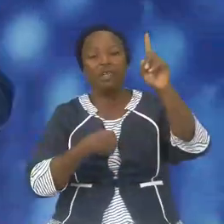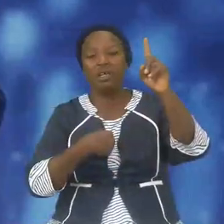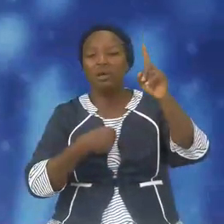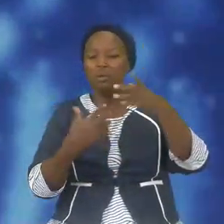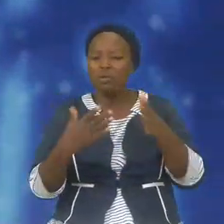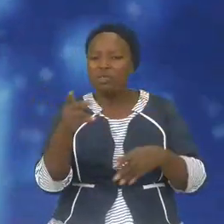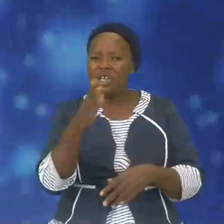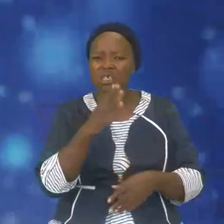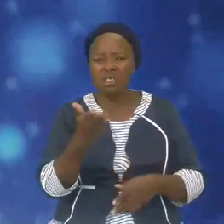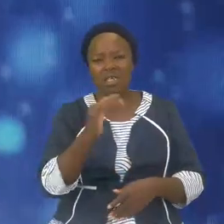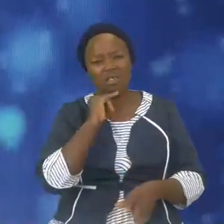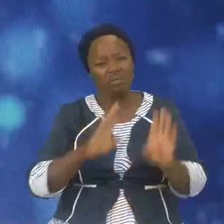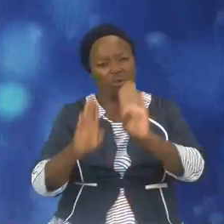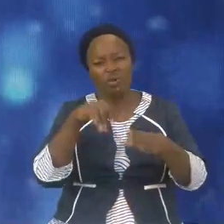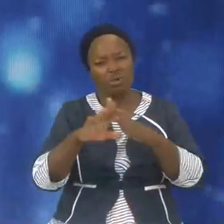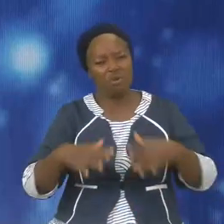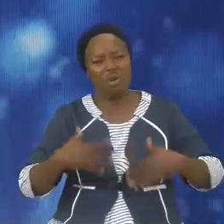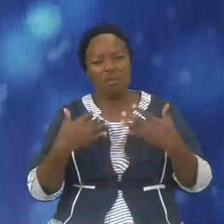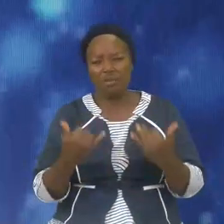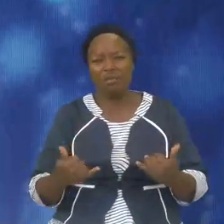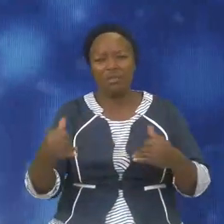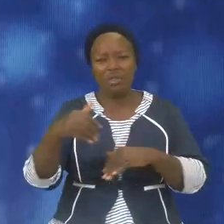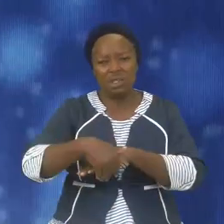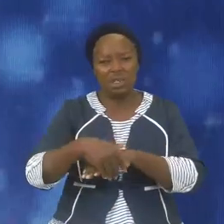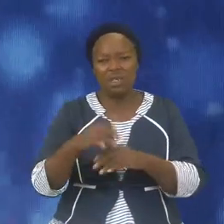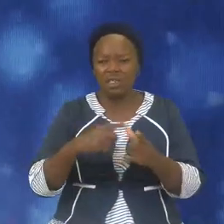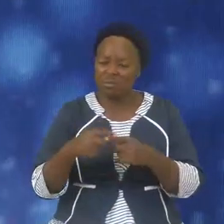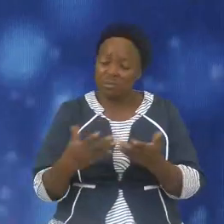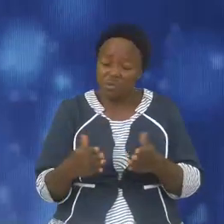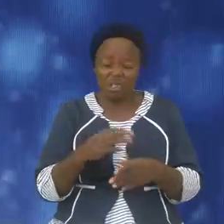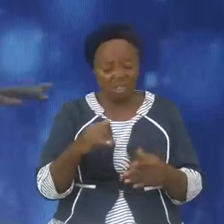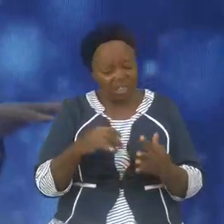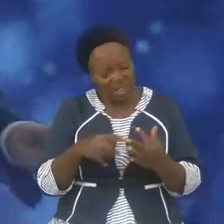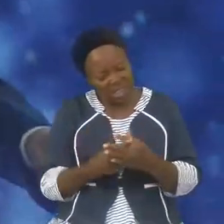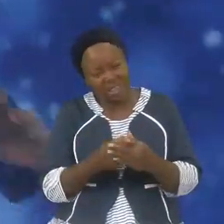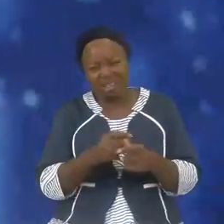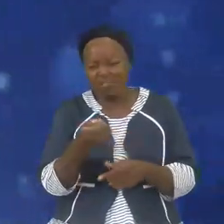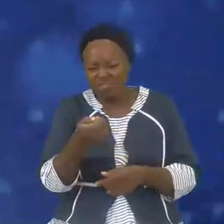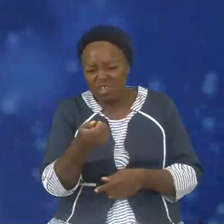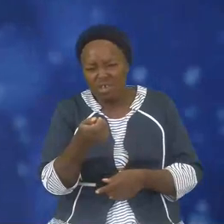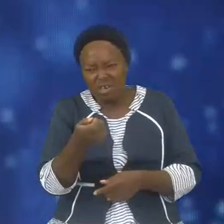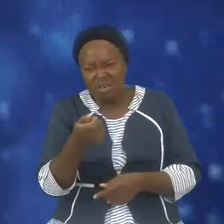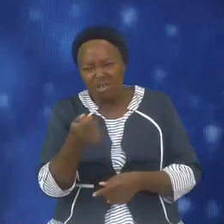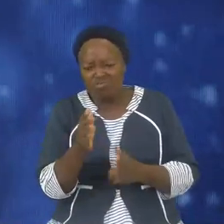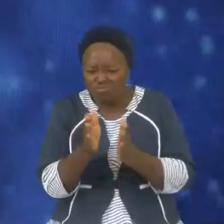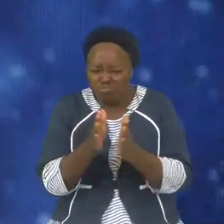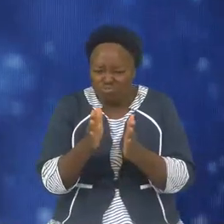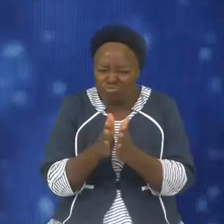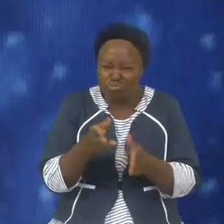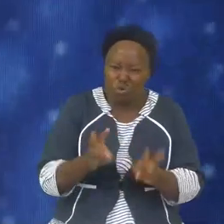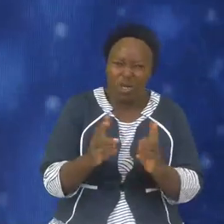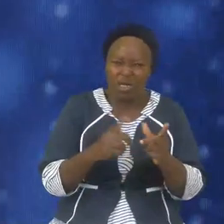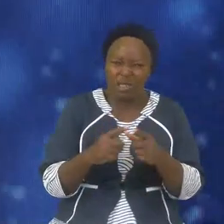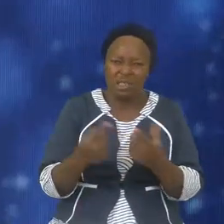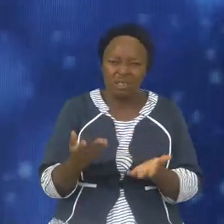glorifieras. Peut-être il y a de détresse dans ta vie. Peut-être cela a commencé en une petite mesure. Et tu